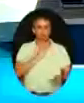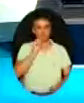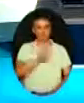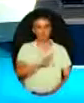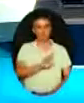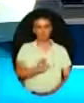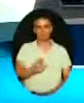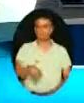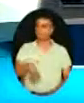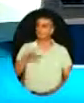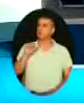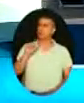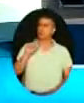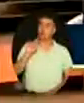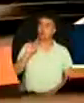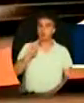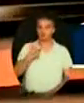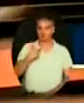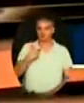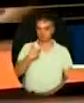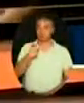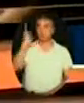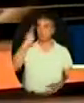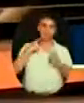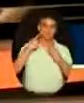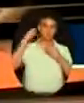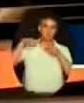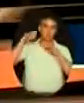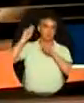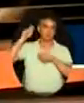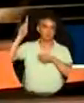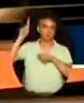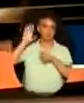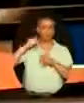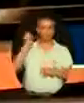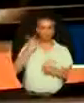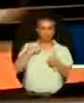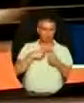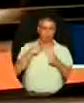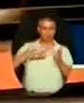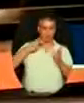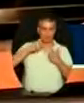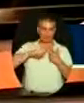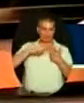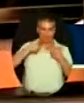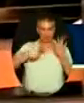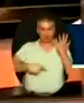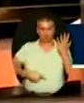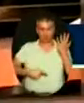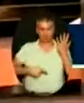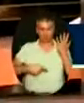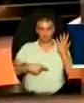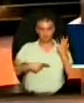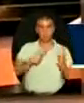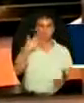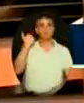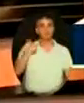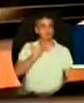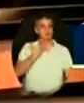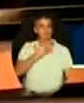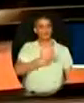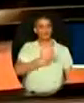הזאת. אמיר אוחנה. מתקיים כרגע מעלינו דיון במליאת הכנסת בנושא השבת, הרכבת וכו'. והיה